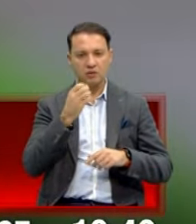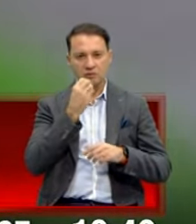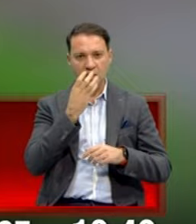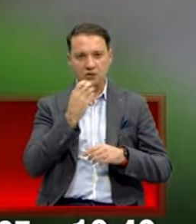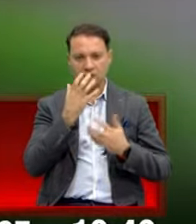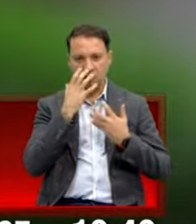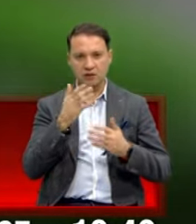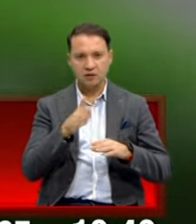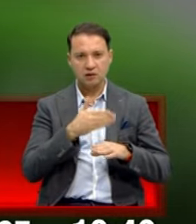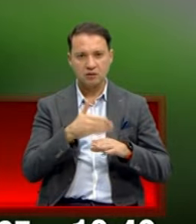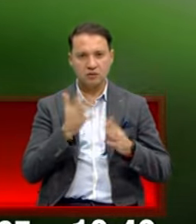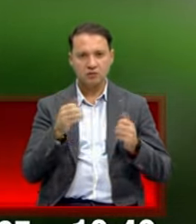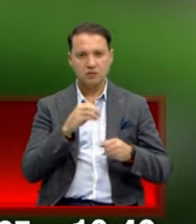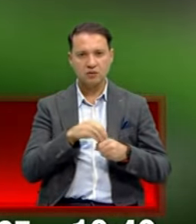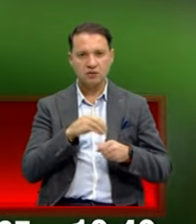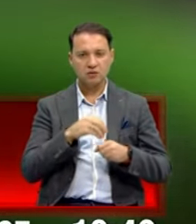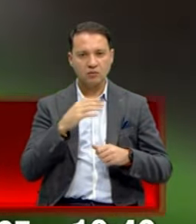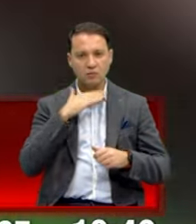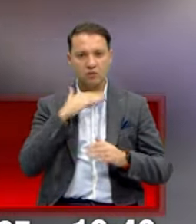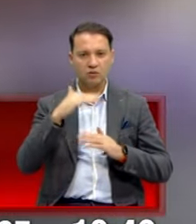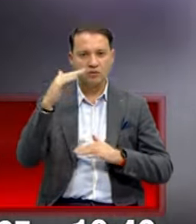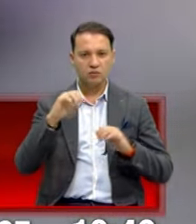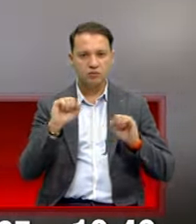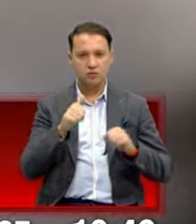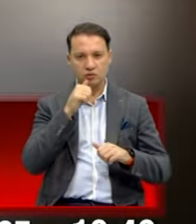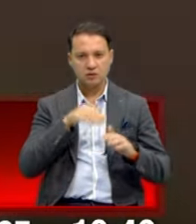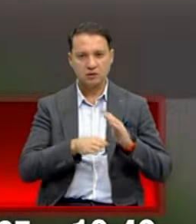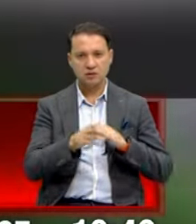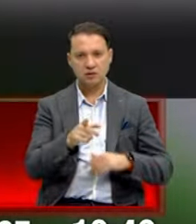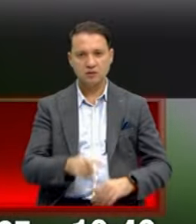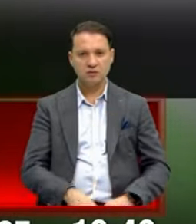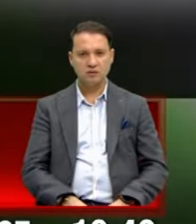Bahçesinde beslediği kedisini kurtarmak için boyu kadar buz gibi suya